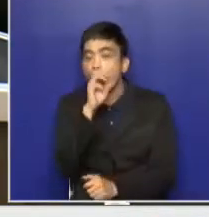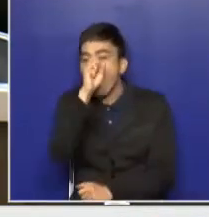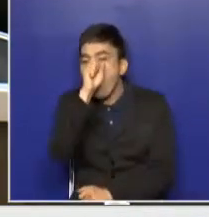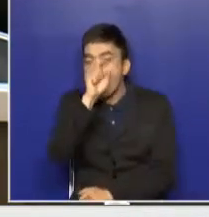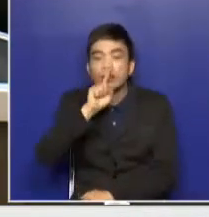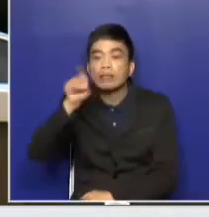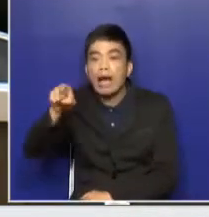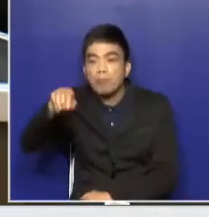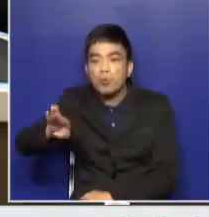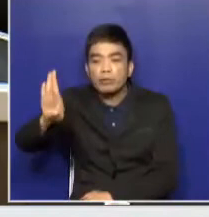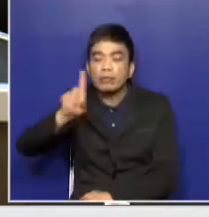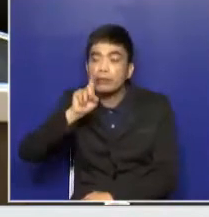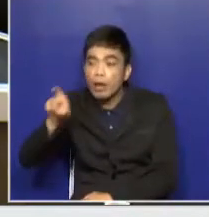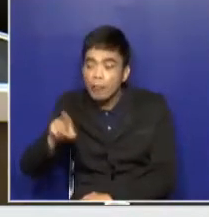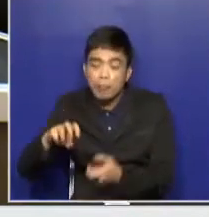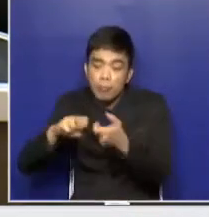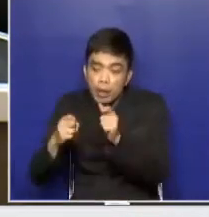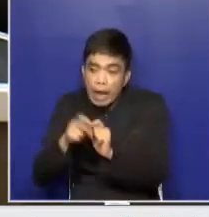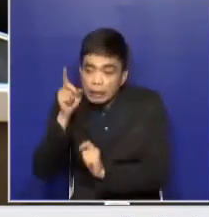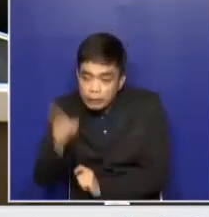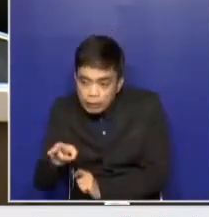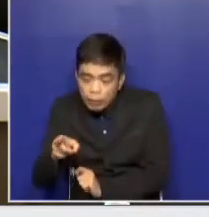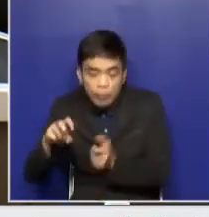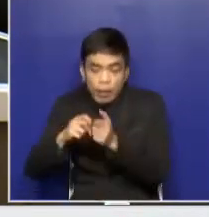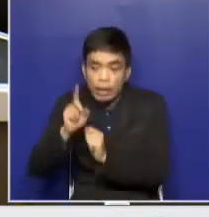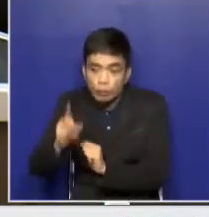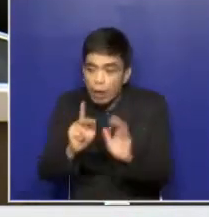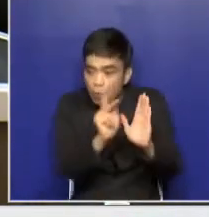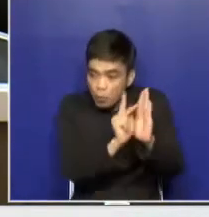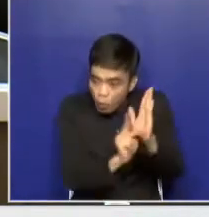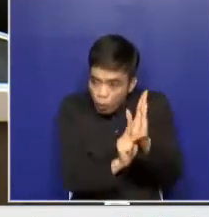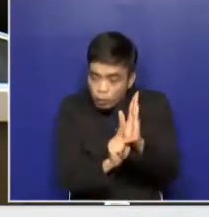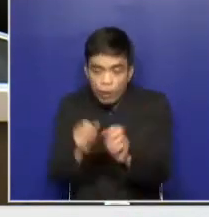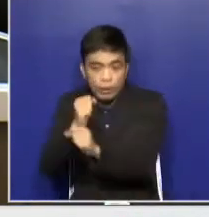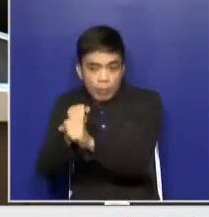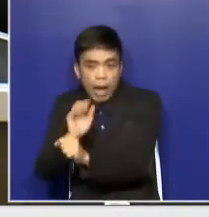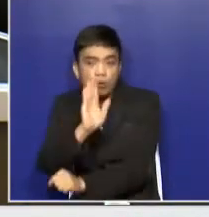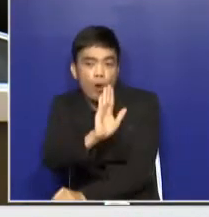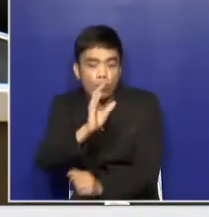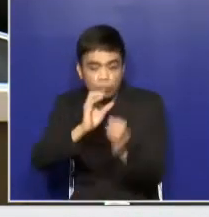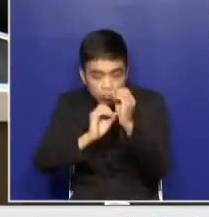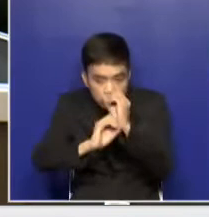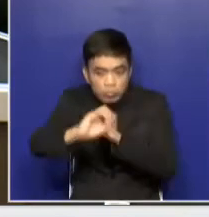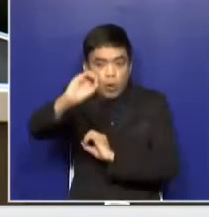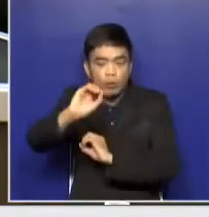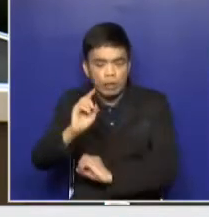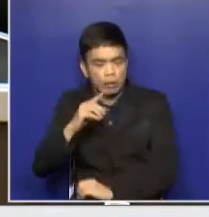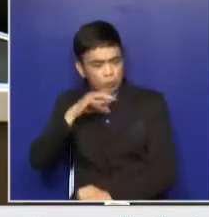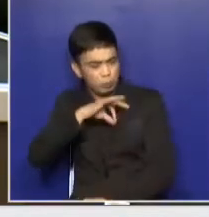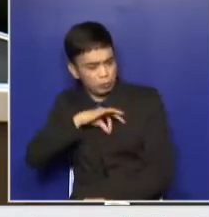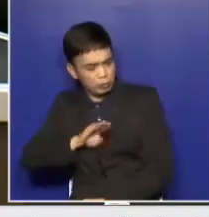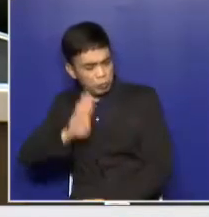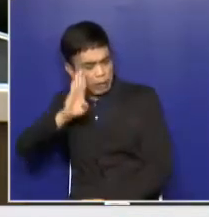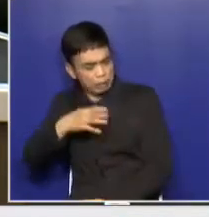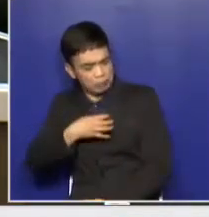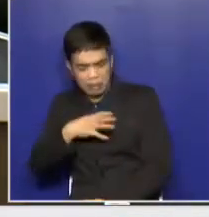ว่าภาระจริงๆเกิดจากกฎกติกาหรือการทำงานของกสทช.เองทำให้ผู้ประกอบการไม่อยากประกอบการเลยครับ